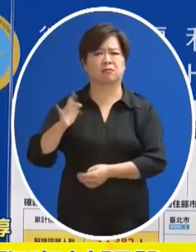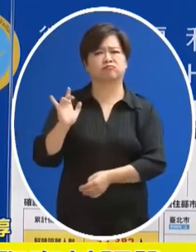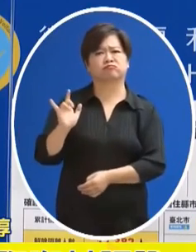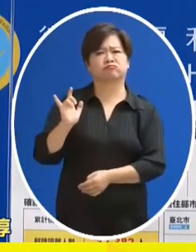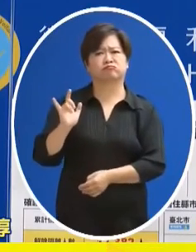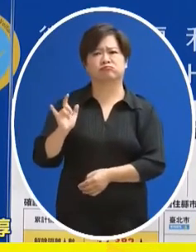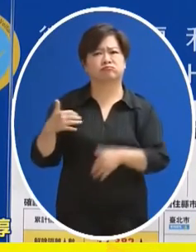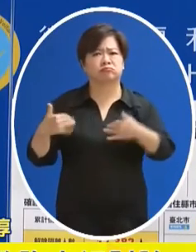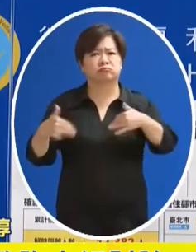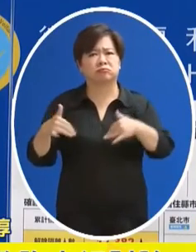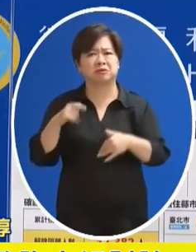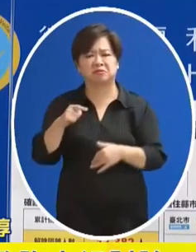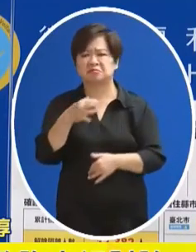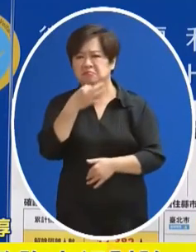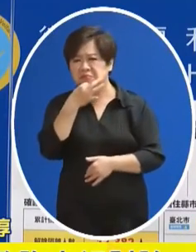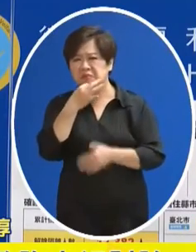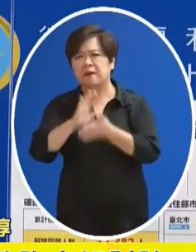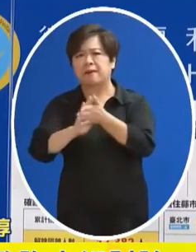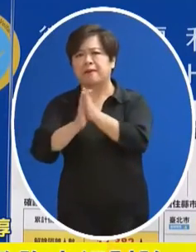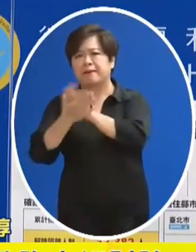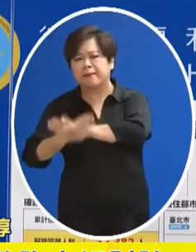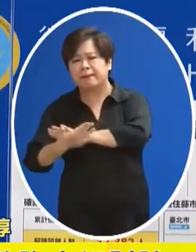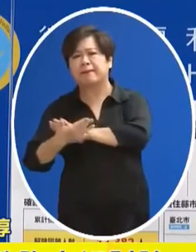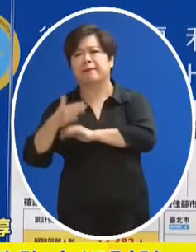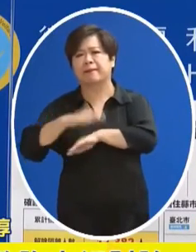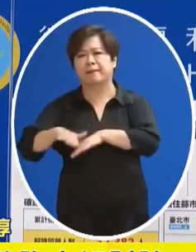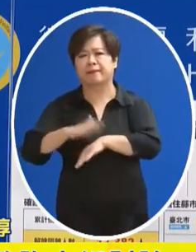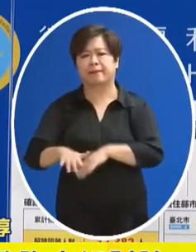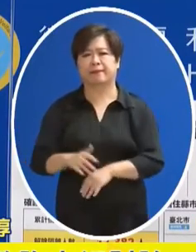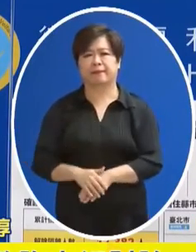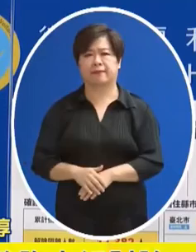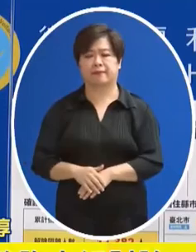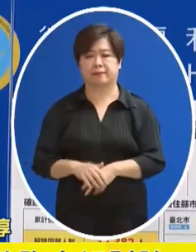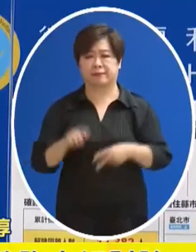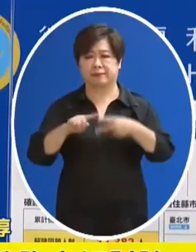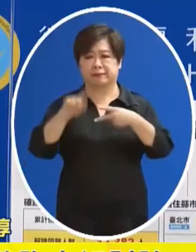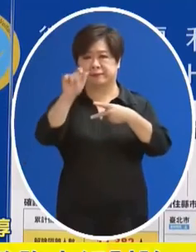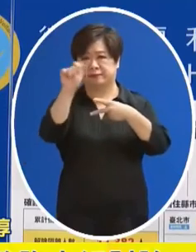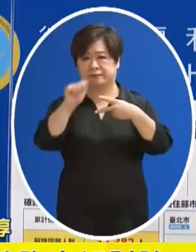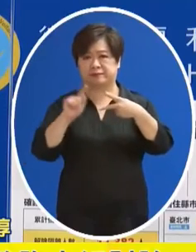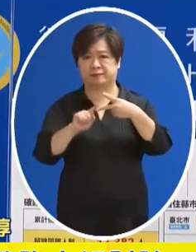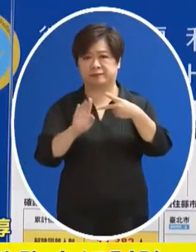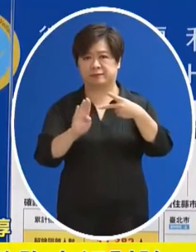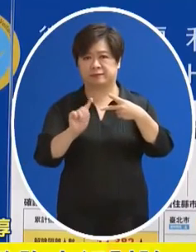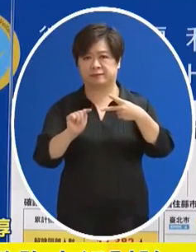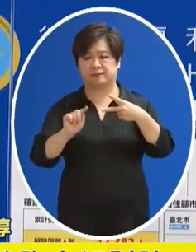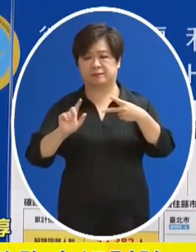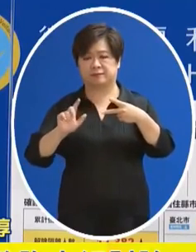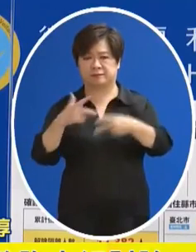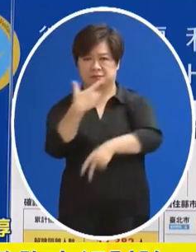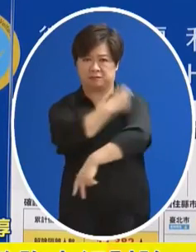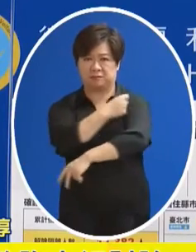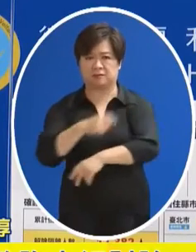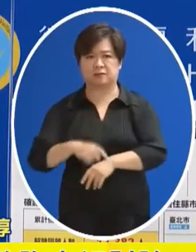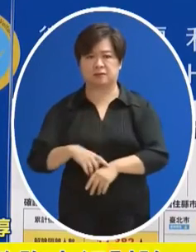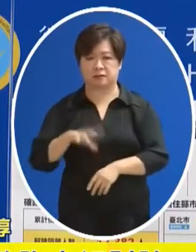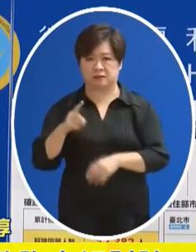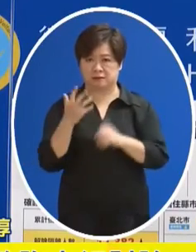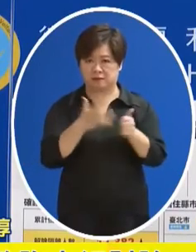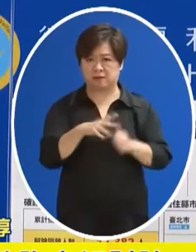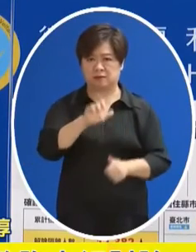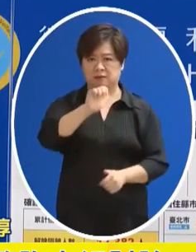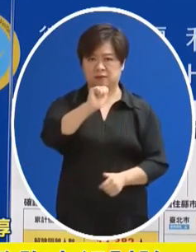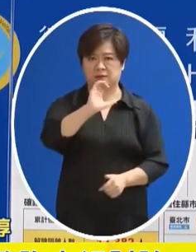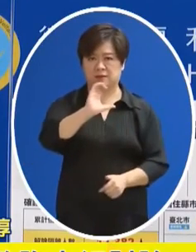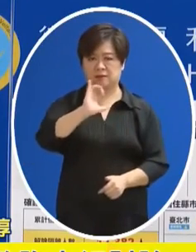一个变数，所以到底是 AZ 跟 BNT 会先通过我们的 ACIP 小组